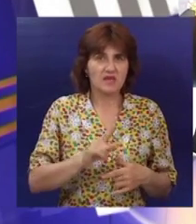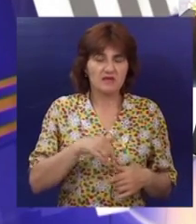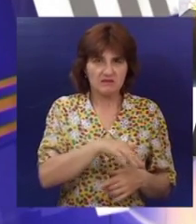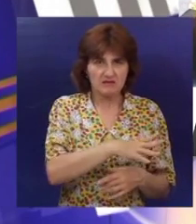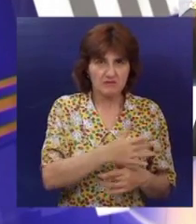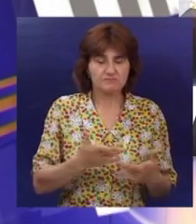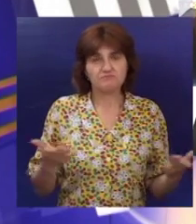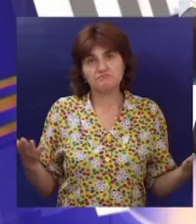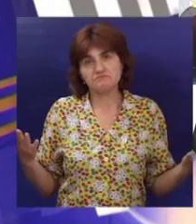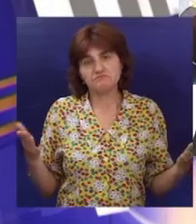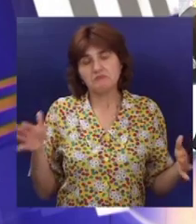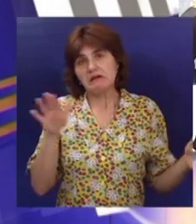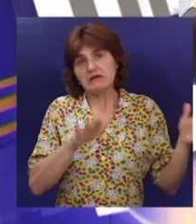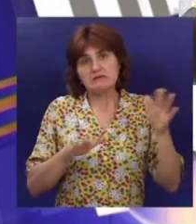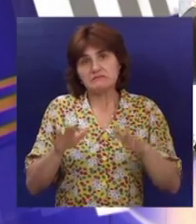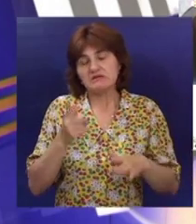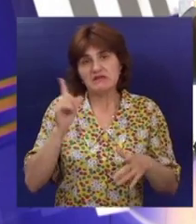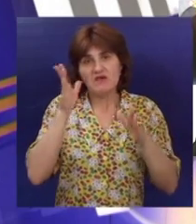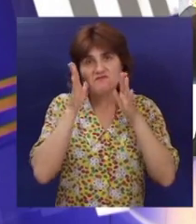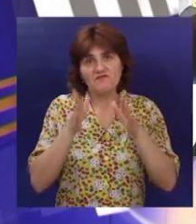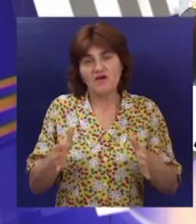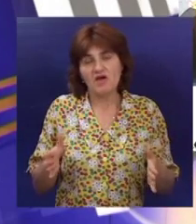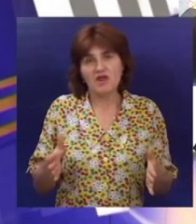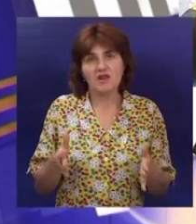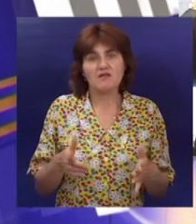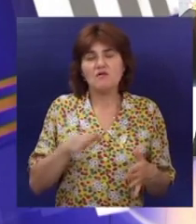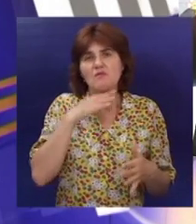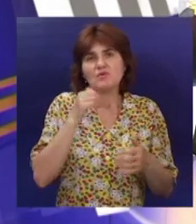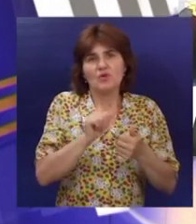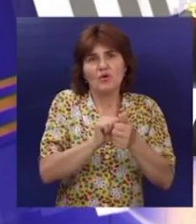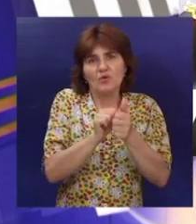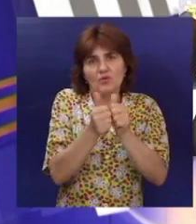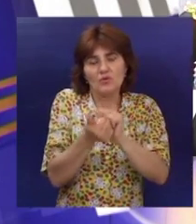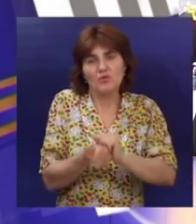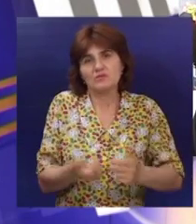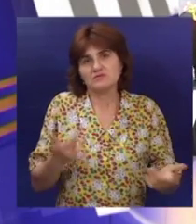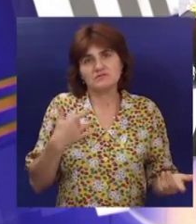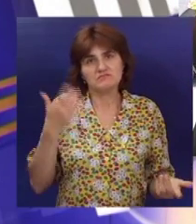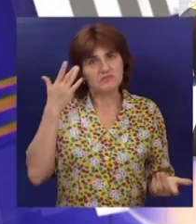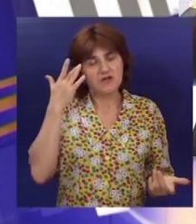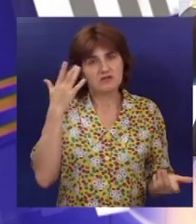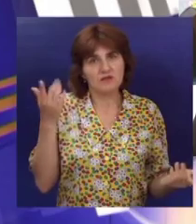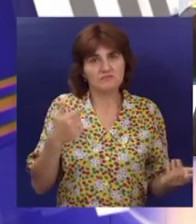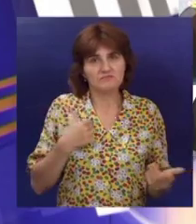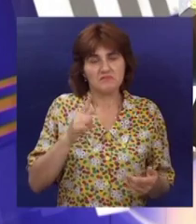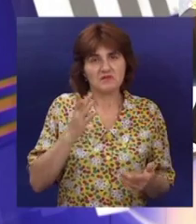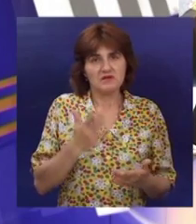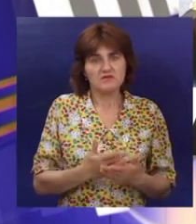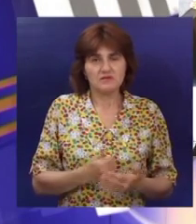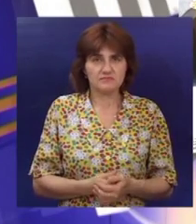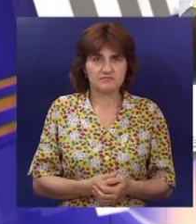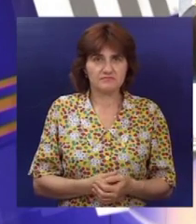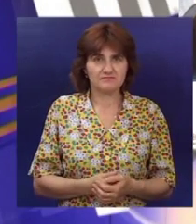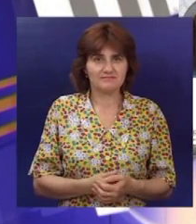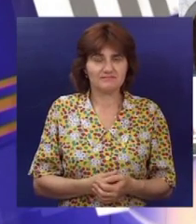može da se ide. Ne znam, bazen isto nešto je bio prenapučen, što bi se reklo, isto, ne znam, ni ja. Ni ne sećam se gde